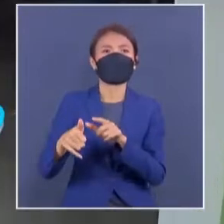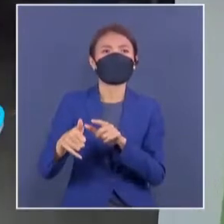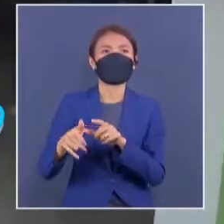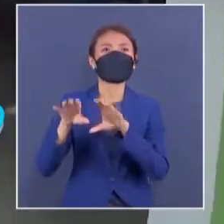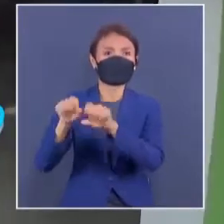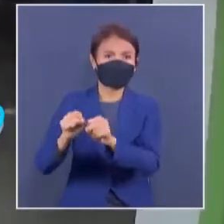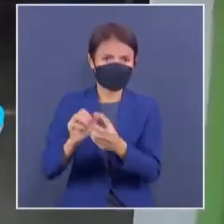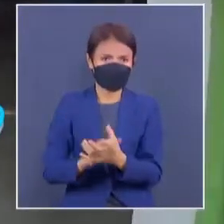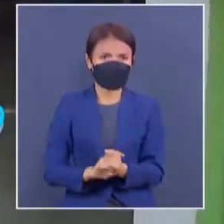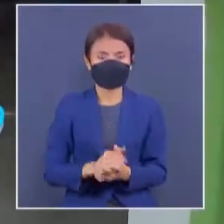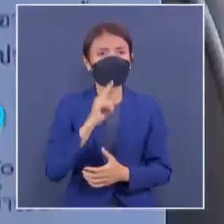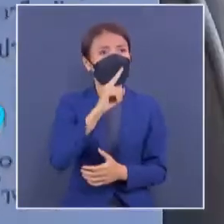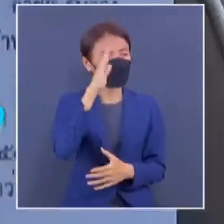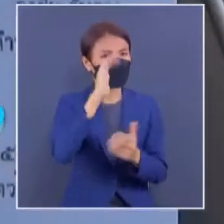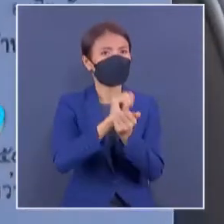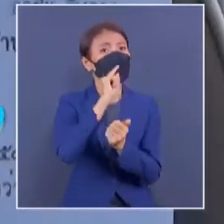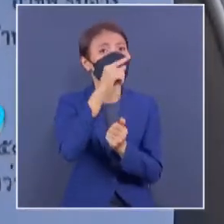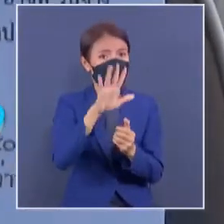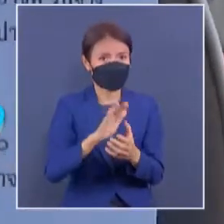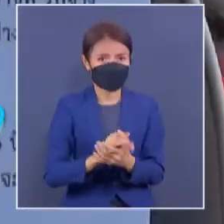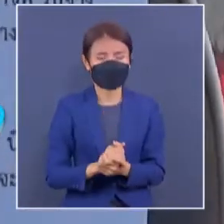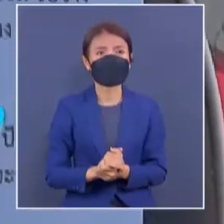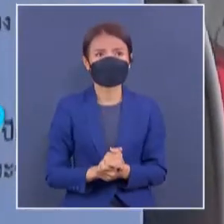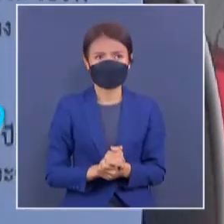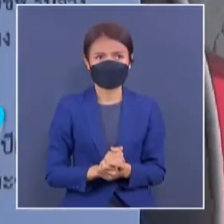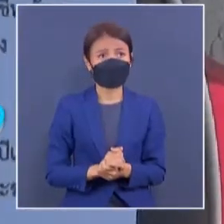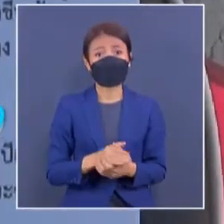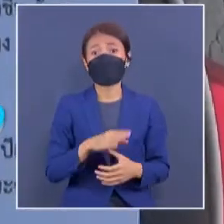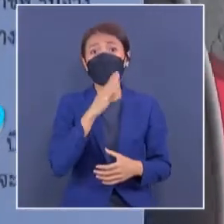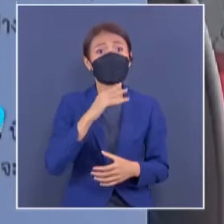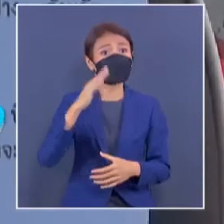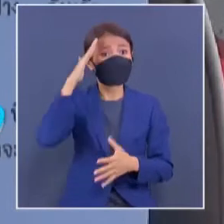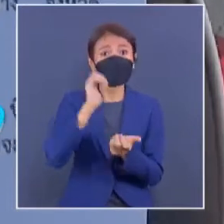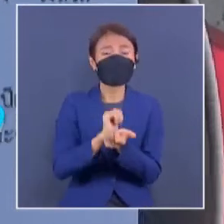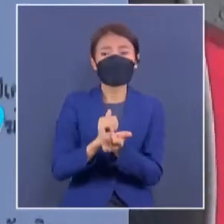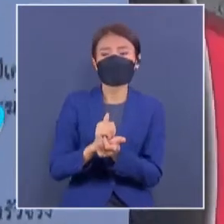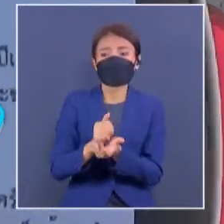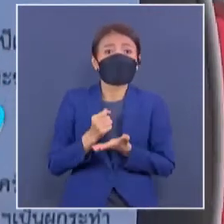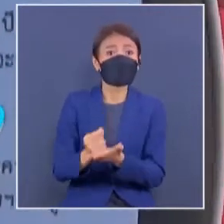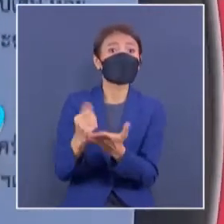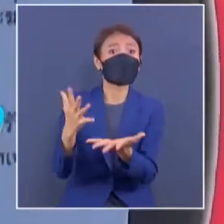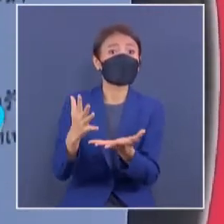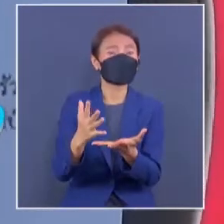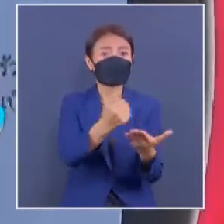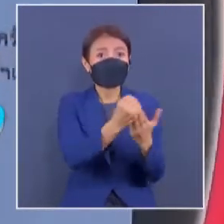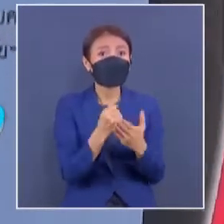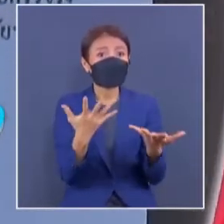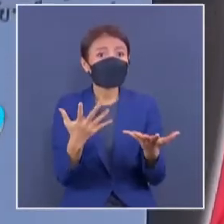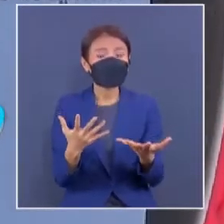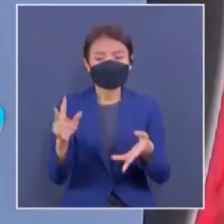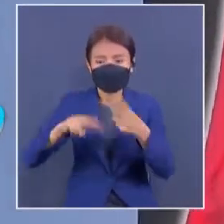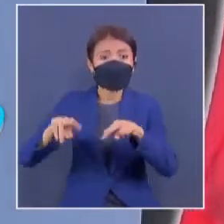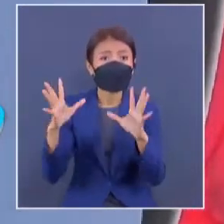เป็นสภ.ที่เชียงรายนะครับเพื่อดำเนินคดีตามกฎหมายถ้าปล่อยไว้แบบนี้ไม่ใช่แค่คุณประสิทธิ์นะฮะที่เกรงว่าจะได้รับอันตร